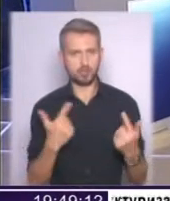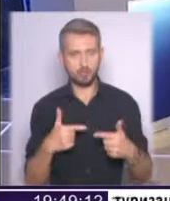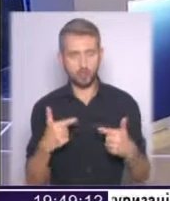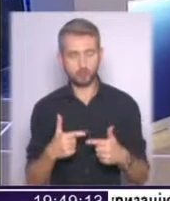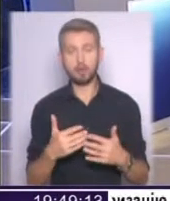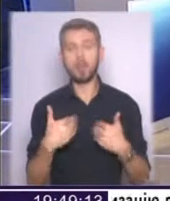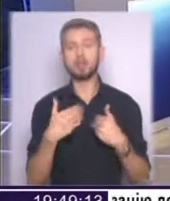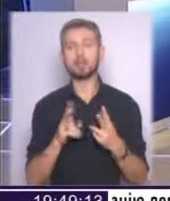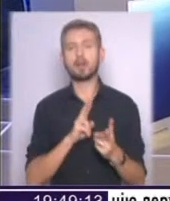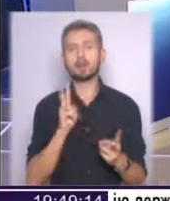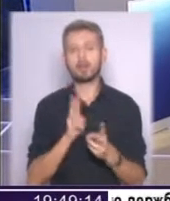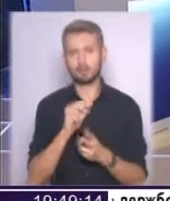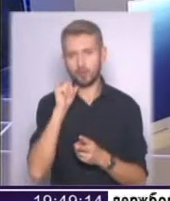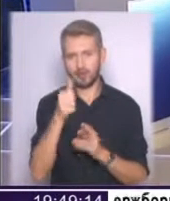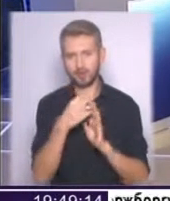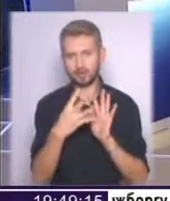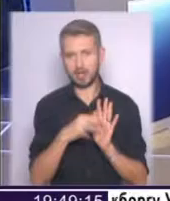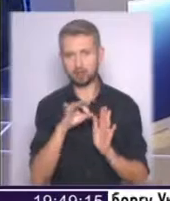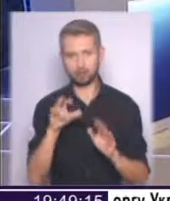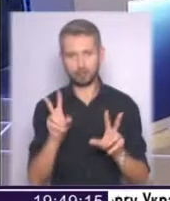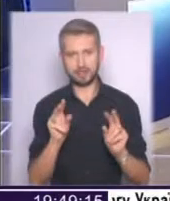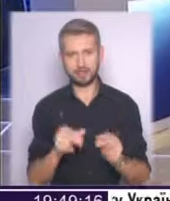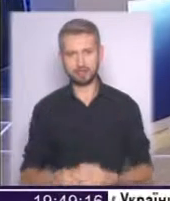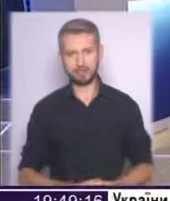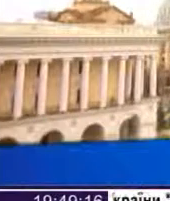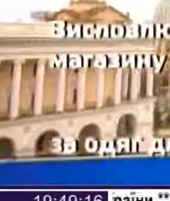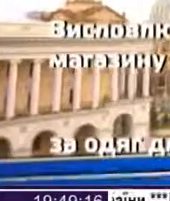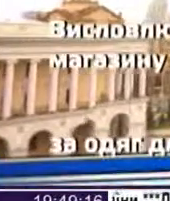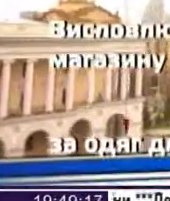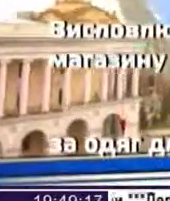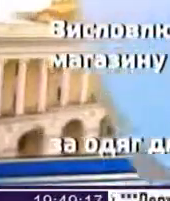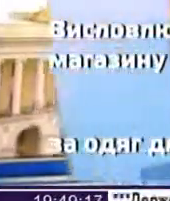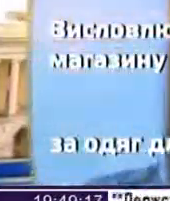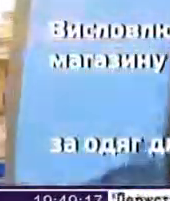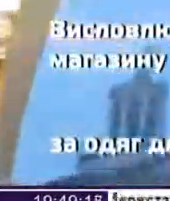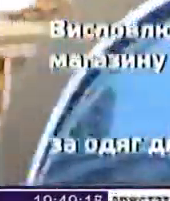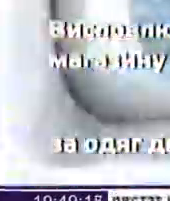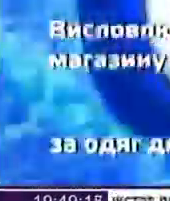столиці. За кілька хвилин я до вас повернуся. Дочекайтеся.